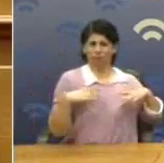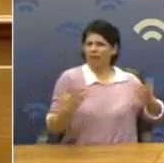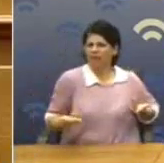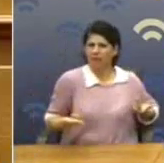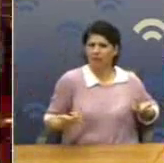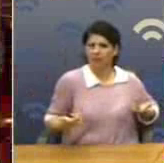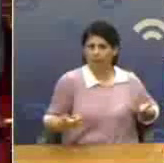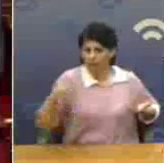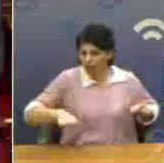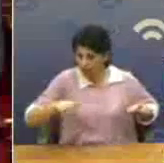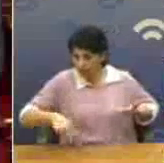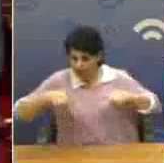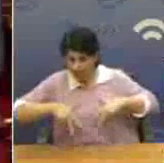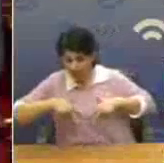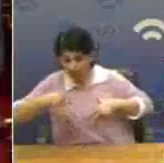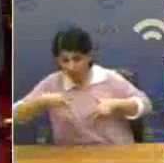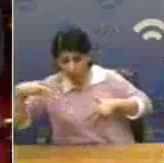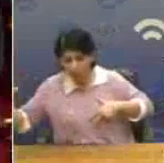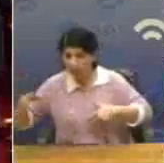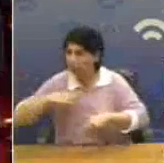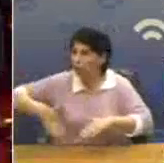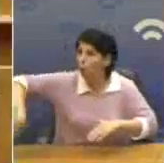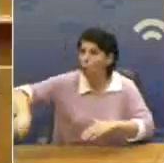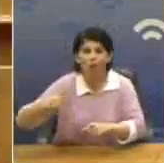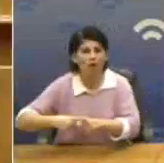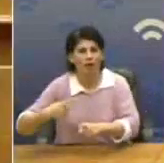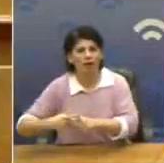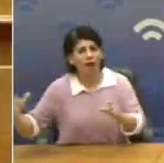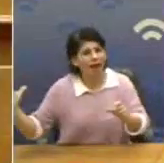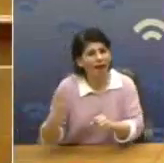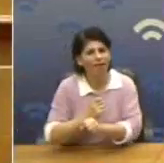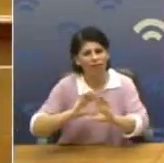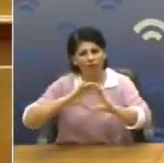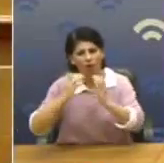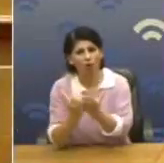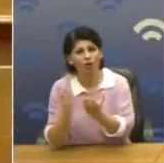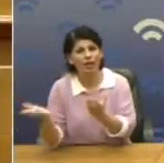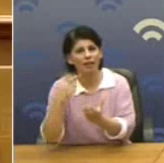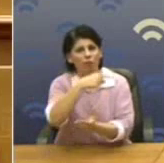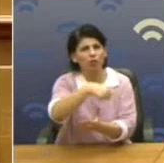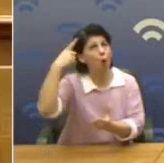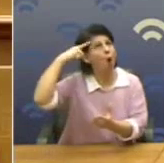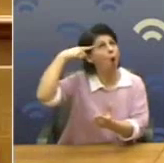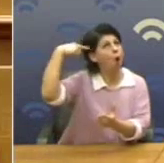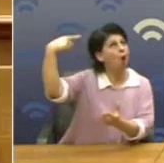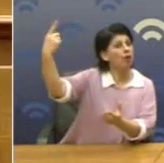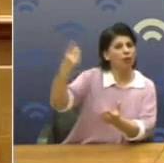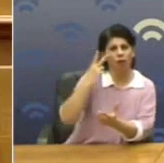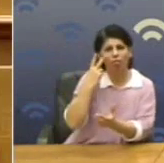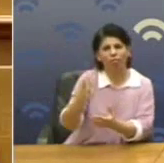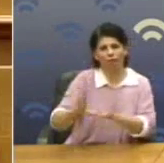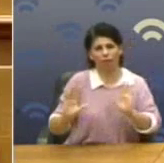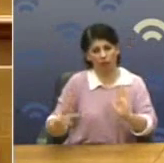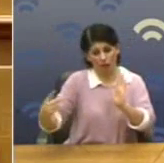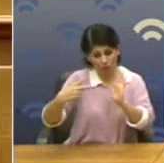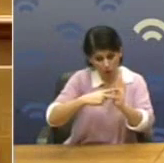αυτή η κυβέρνηση του ΣΥΡΙΖΑ κατάφερε να ολοκληρώσει κάτι που εσείς ούτε στο όνειρό σας δεν το είχατε δει. Από το 2010 ως